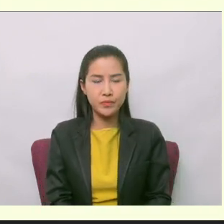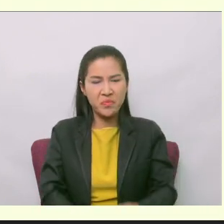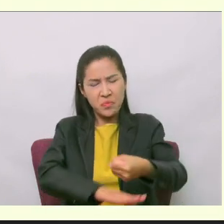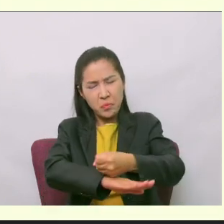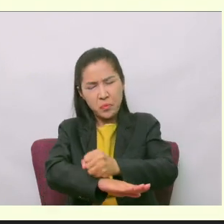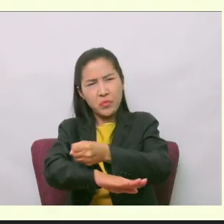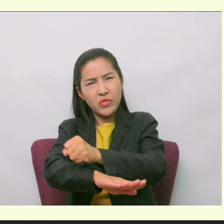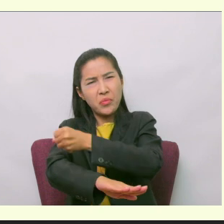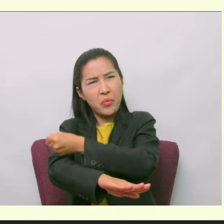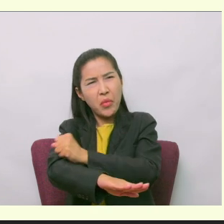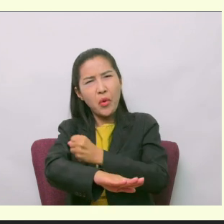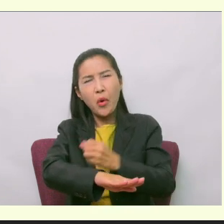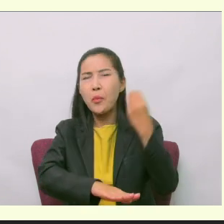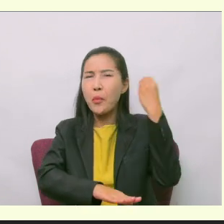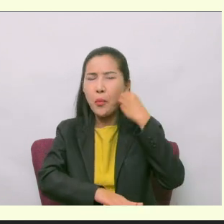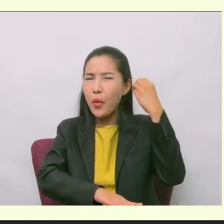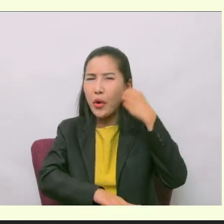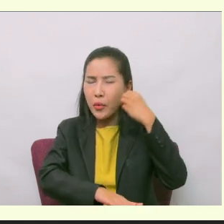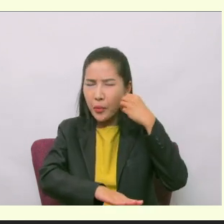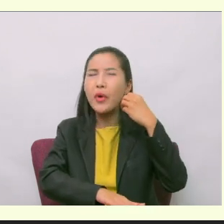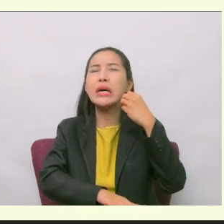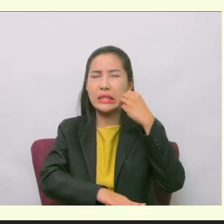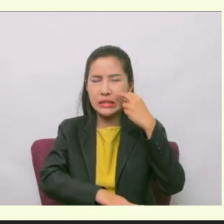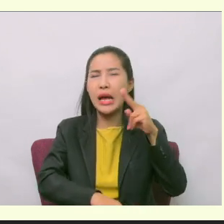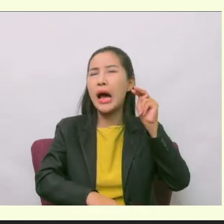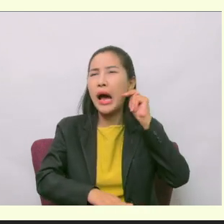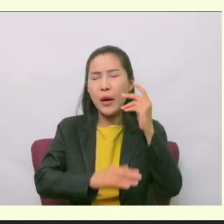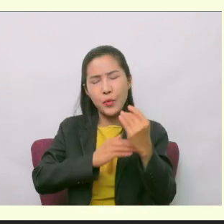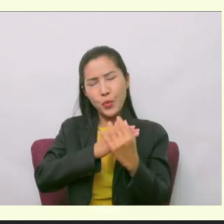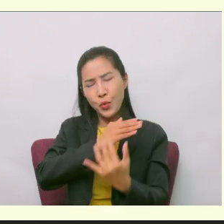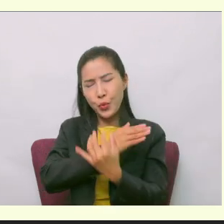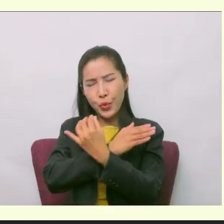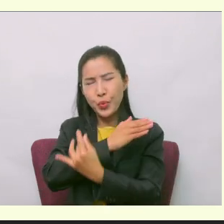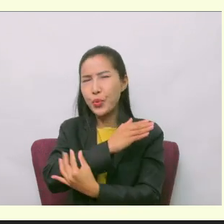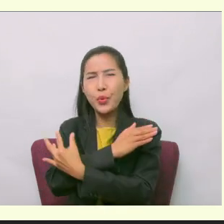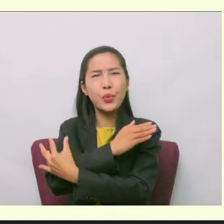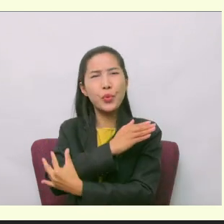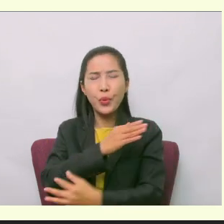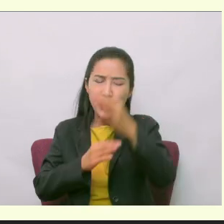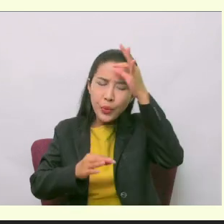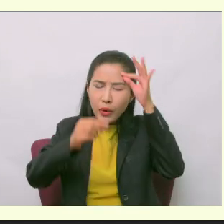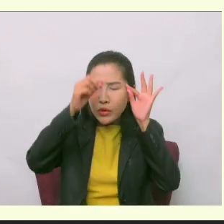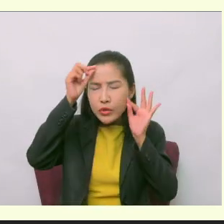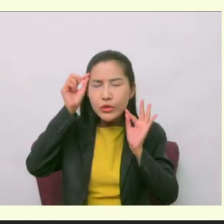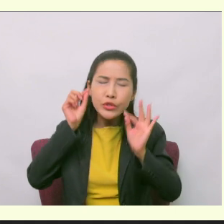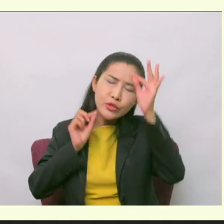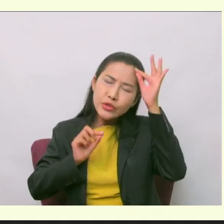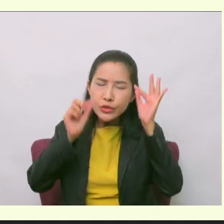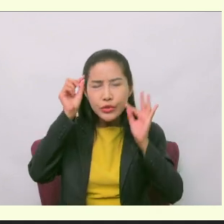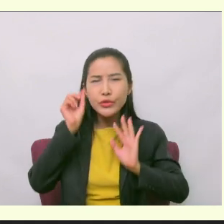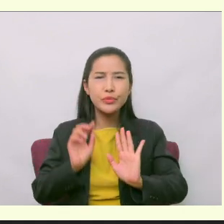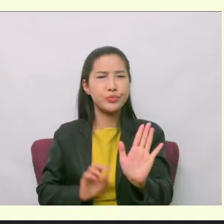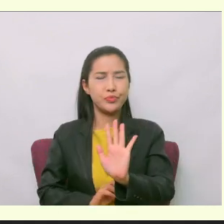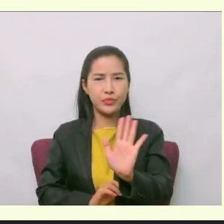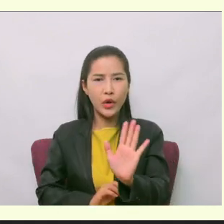ำนะคะในร่างกายสูญเสียมากเกินไปเนาะก็จะไม่เป็นผลดีเพราะฉะนั้นนะคะเราก็จะต้องดูในเรื่องของความถี่ในการประคบด้ว